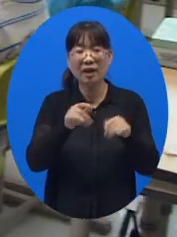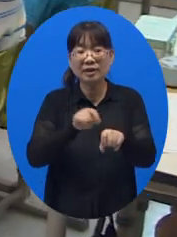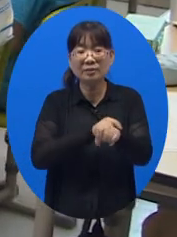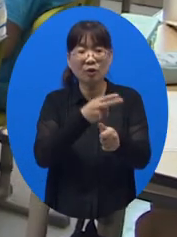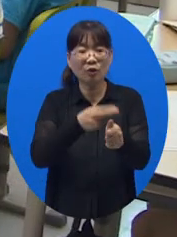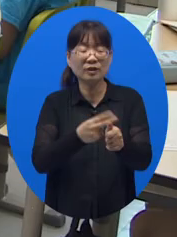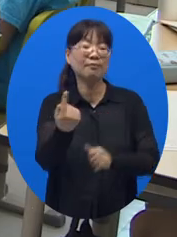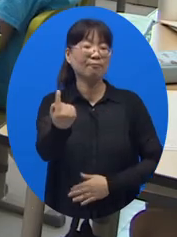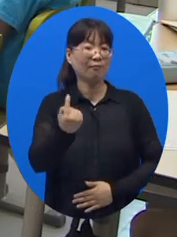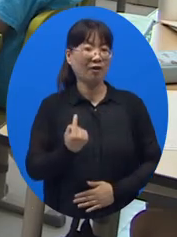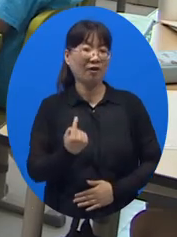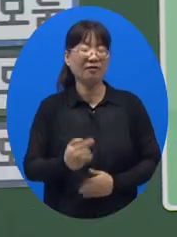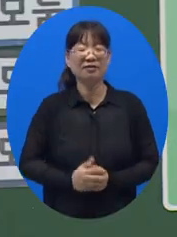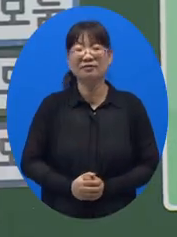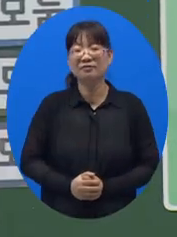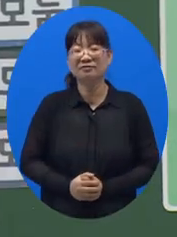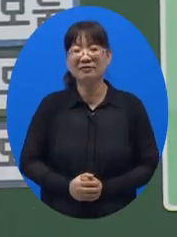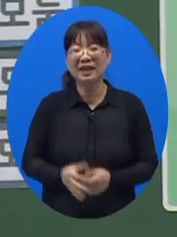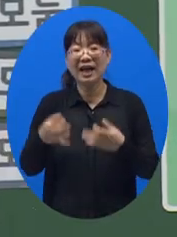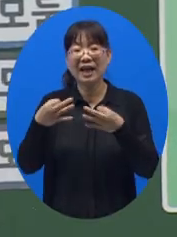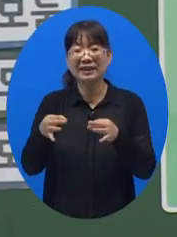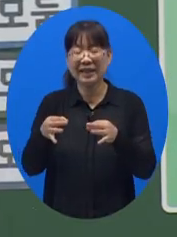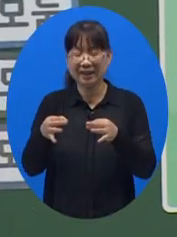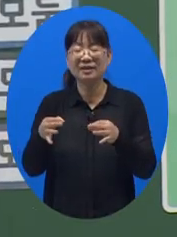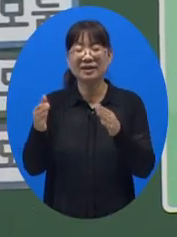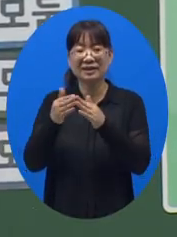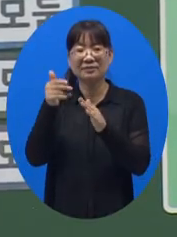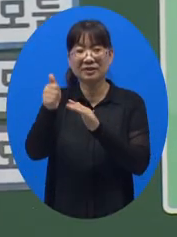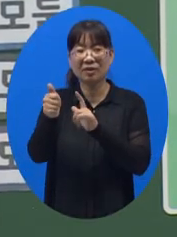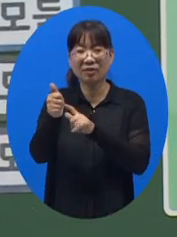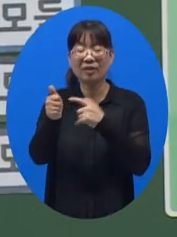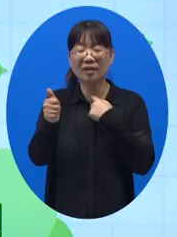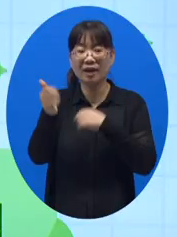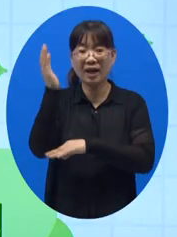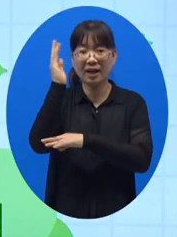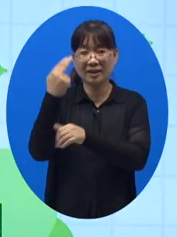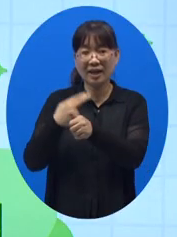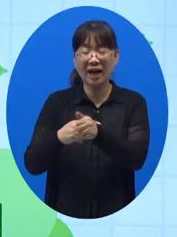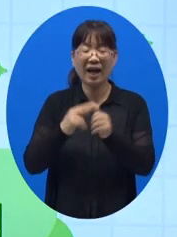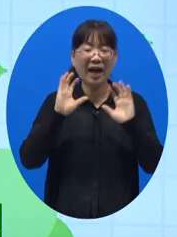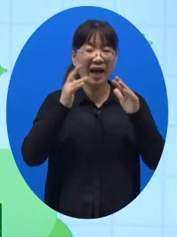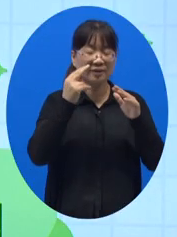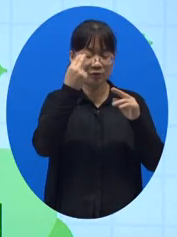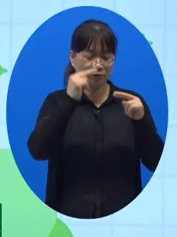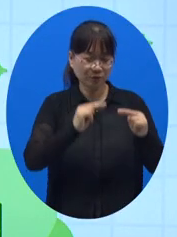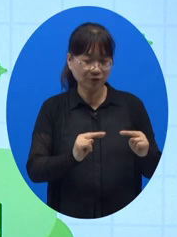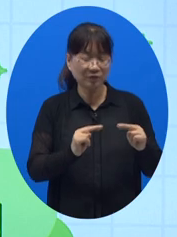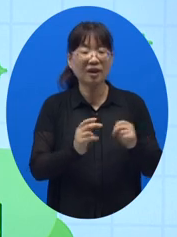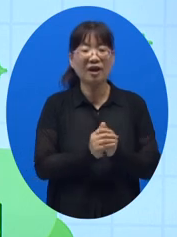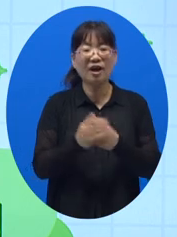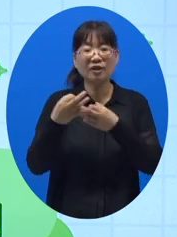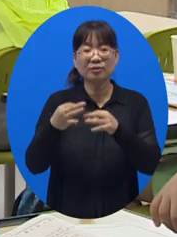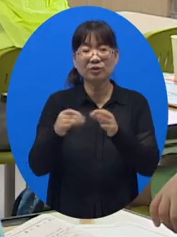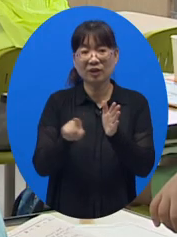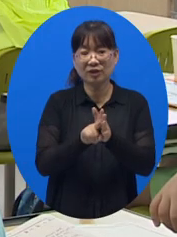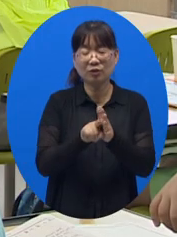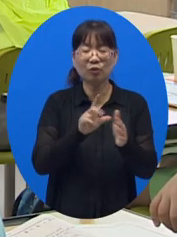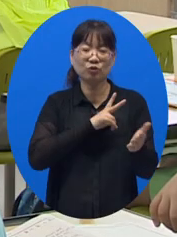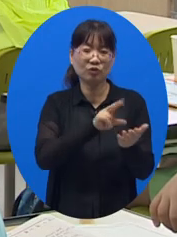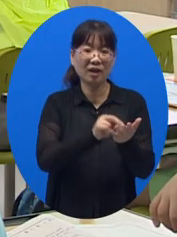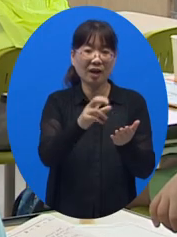초등학교 교실에 특별한 선생님이 찾아왔습니다. 은행 지점장 출신의 강사가 아이들 눈높이에 맞춰 금융과 신용을